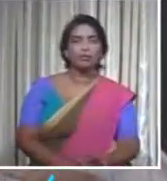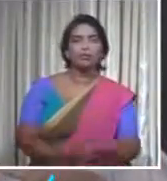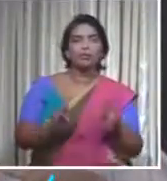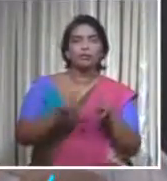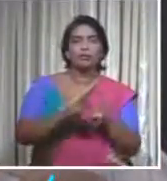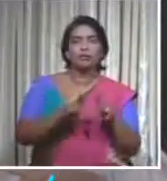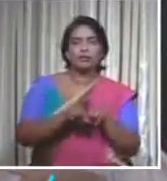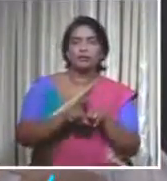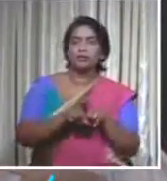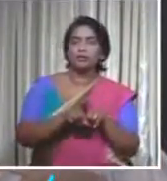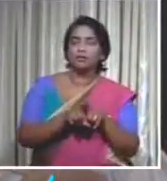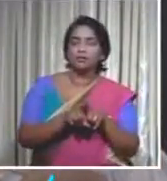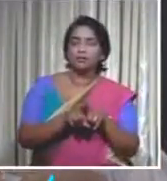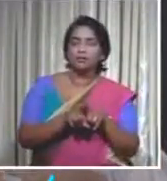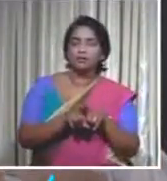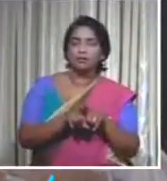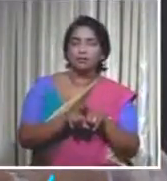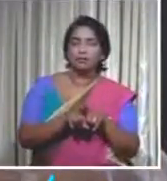मारण